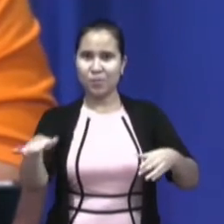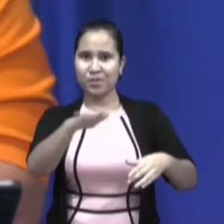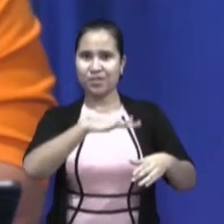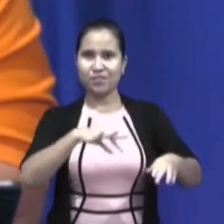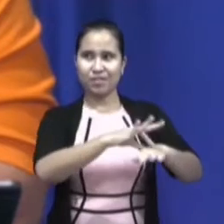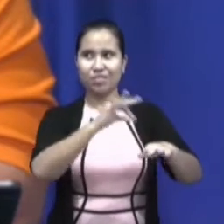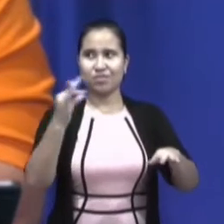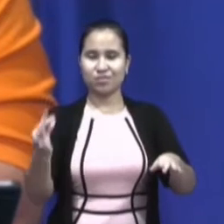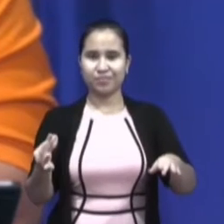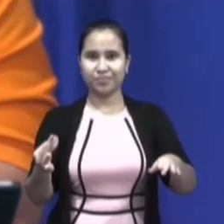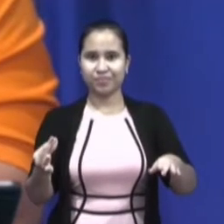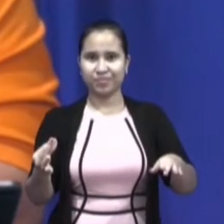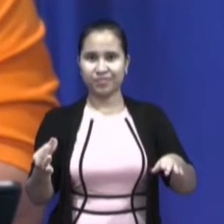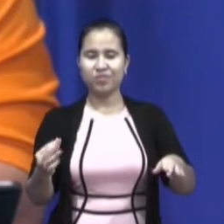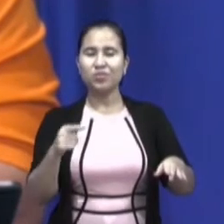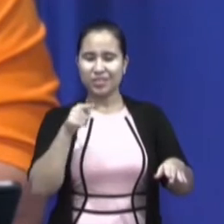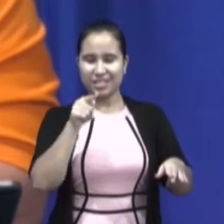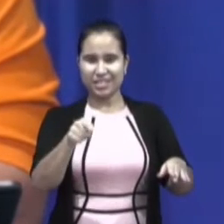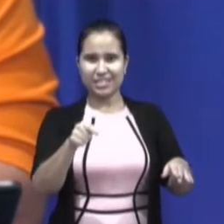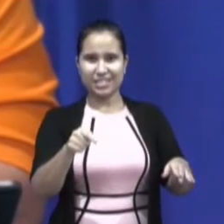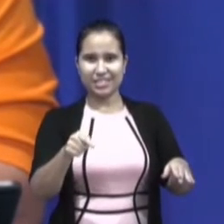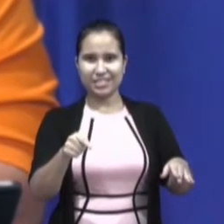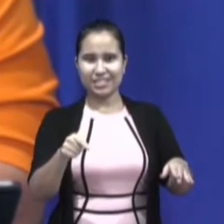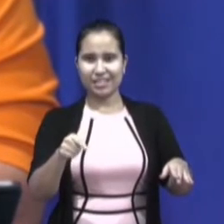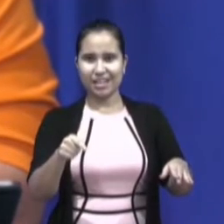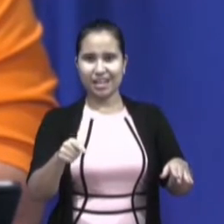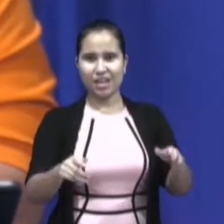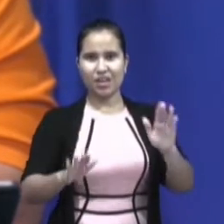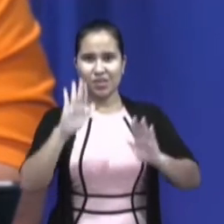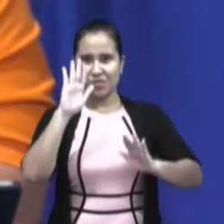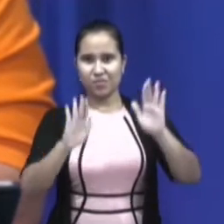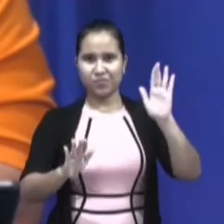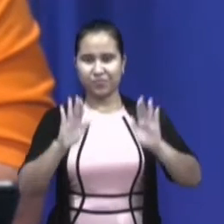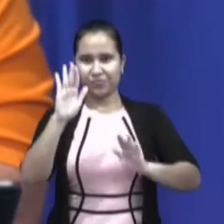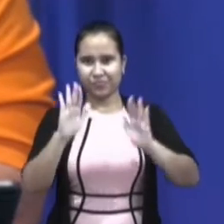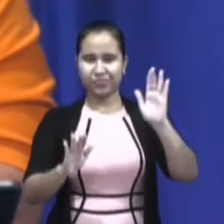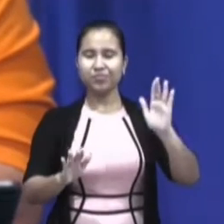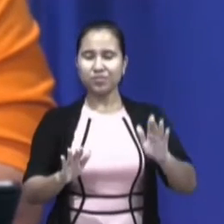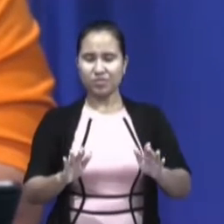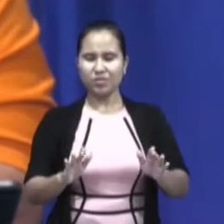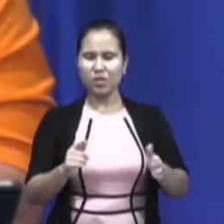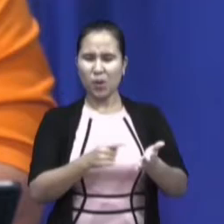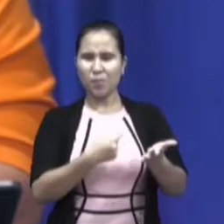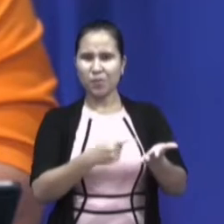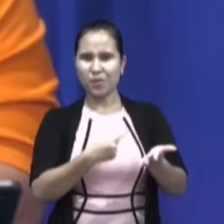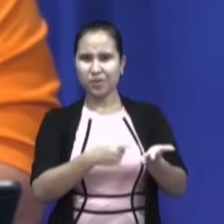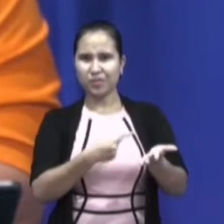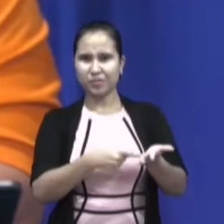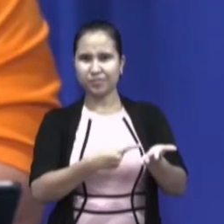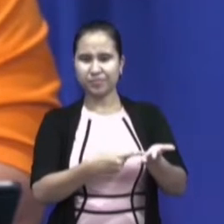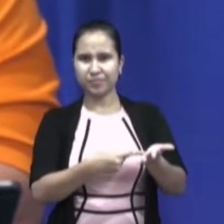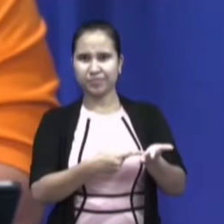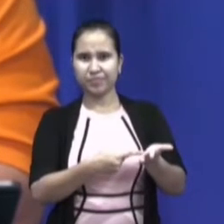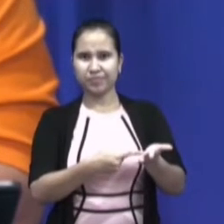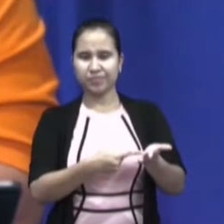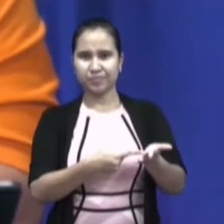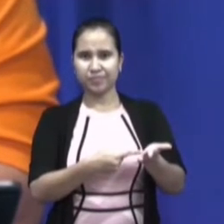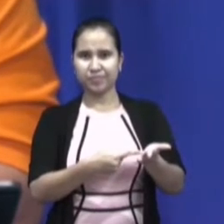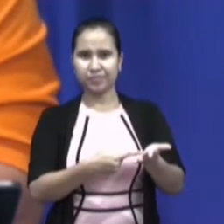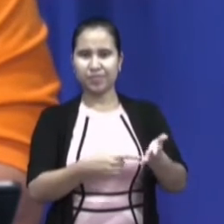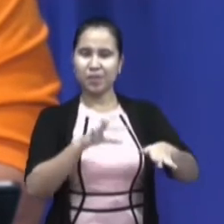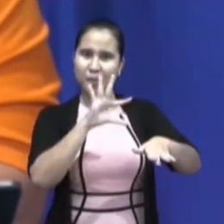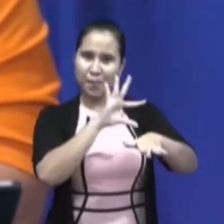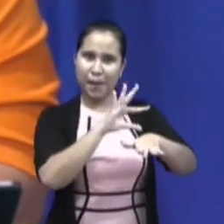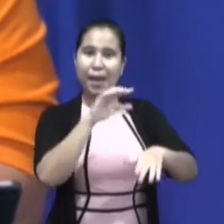van de gezondheid, dan kunnen zij dus de infrastructuur gebruik maken van de infrastructuur. En dan gaat het dus om